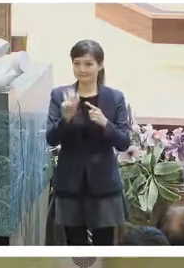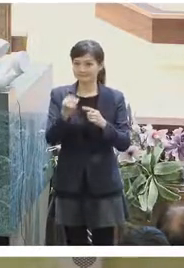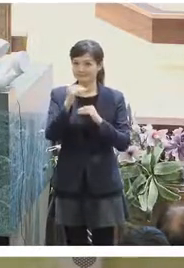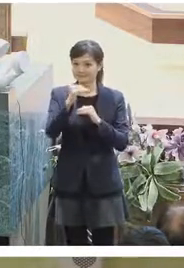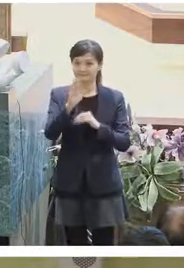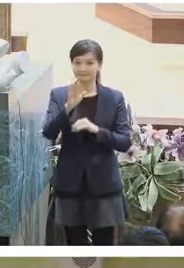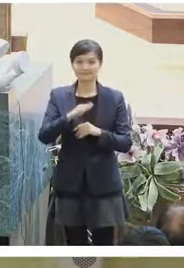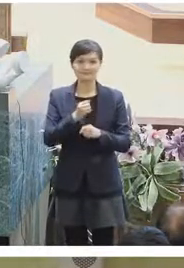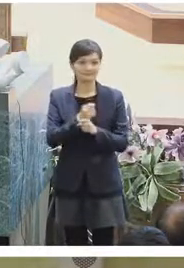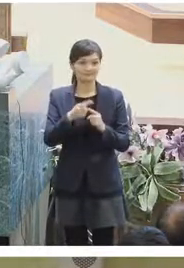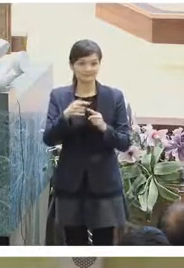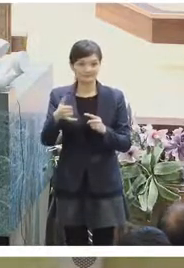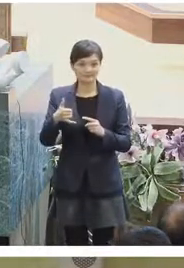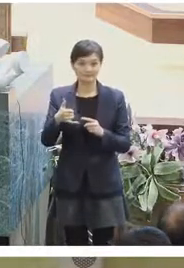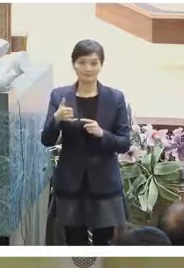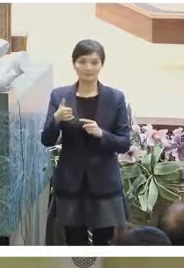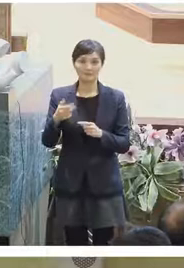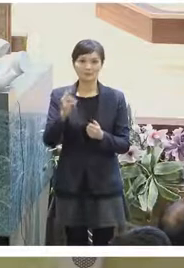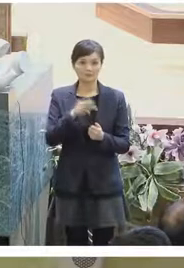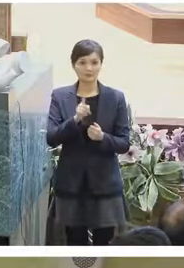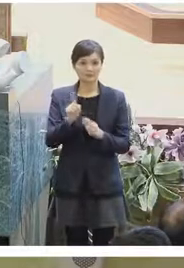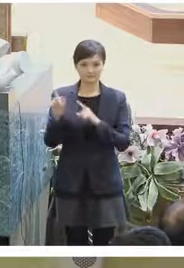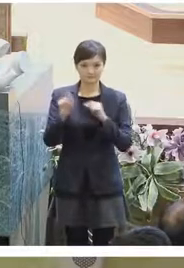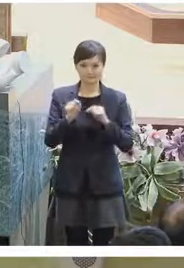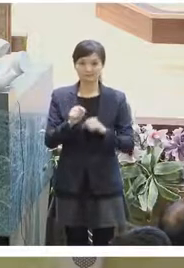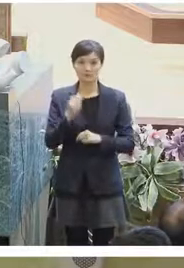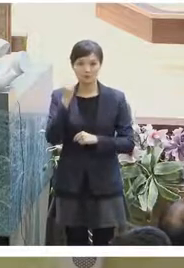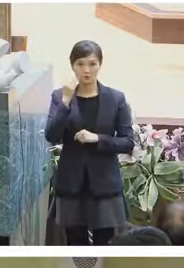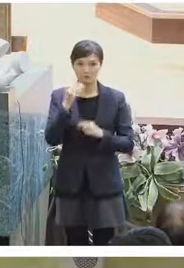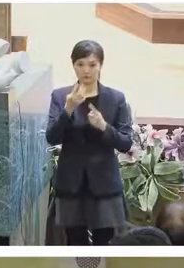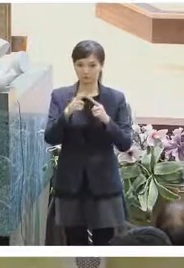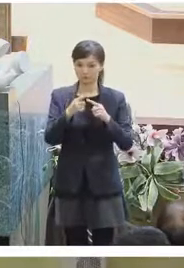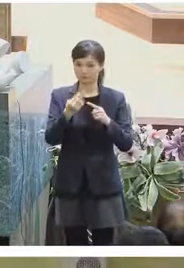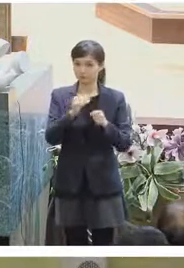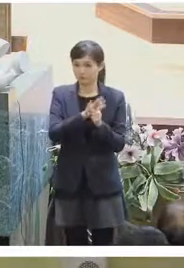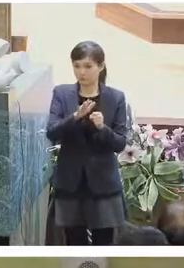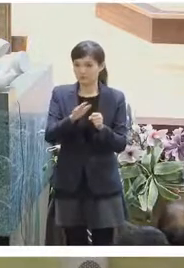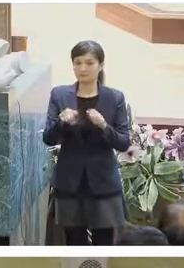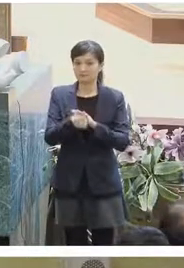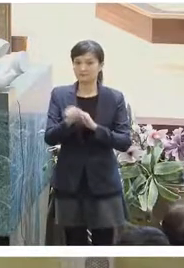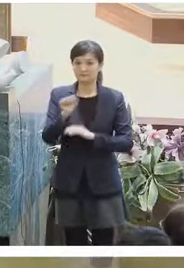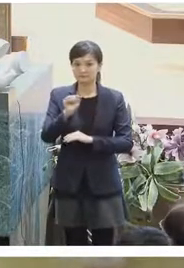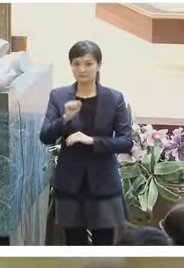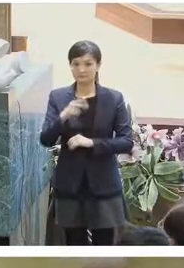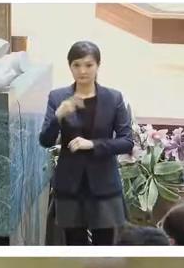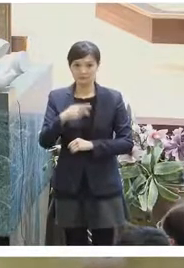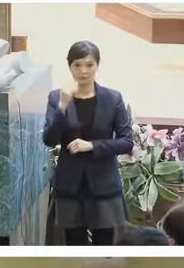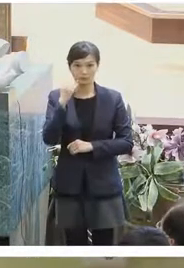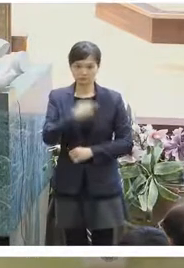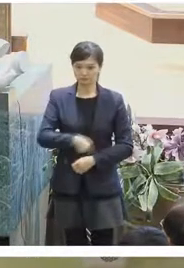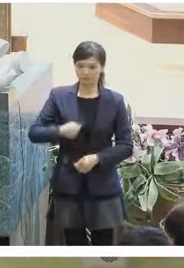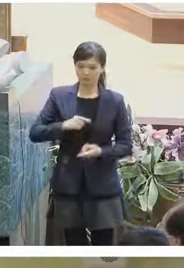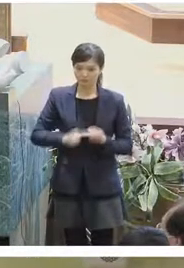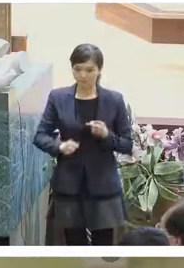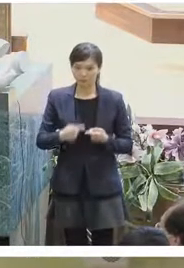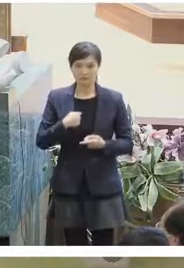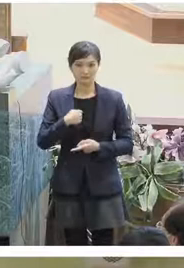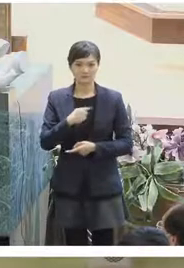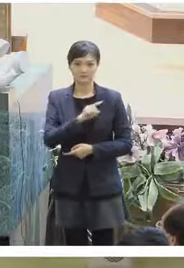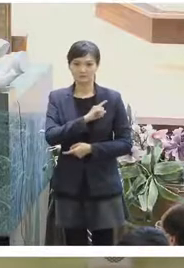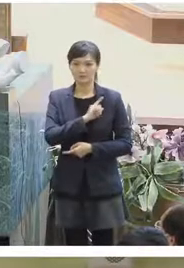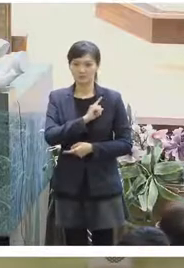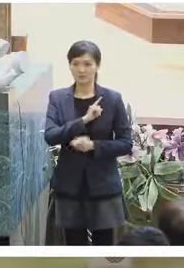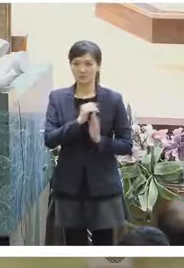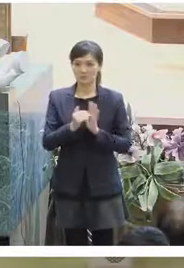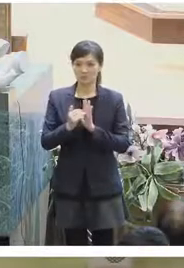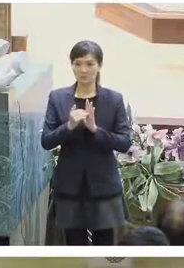请尊重工作人员的指示。如果人数已经达到上限的话，请不要进入。另外，如果在会场感到身体不适的话，请确认完备自身的防疫措